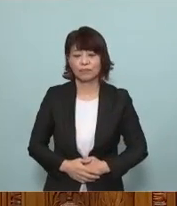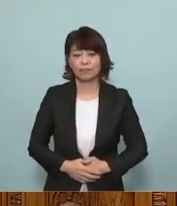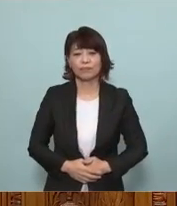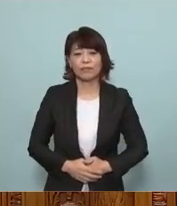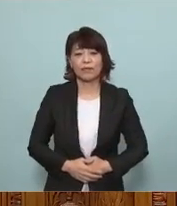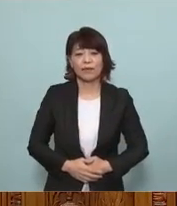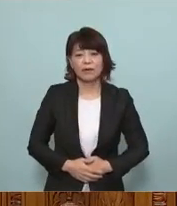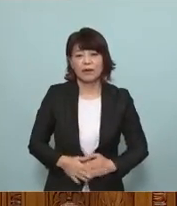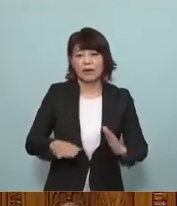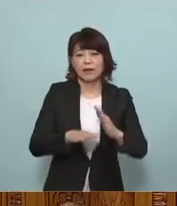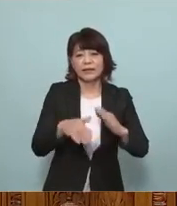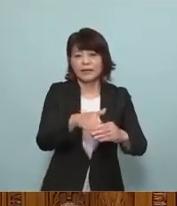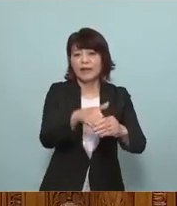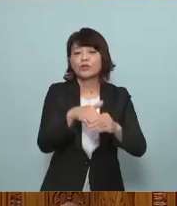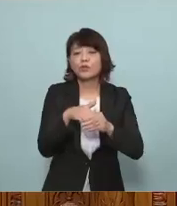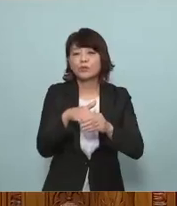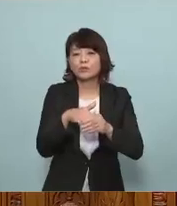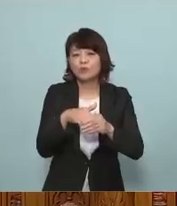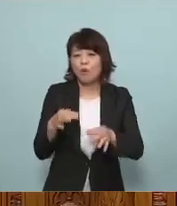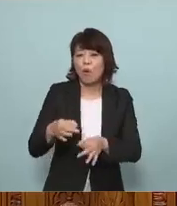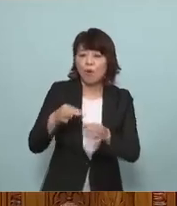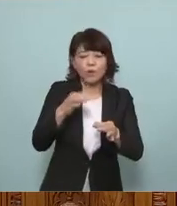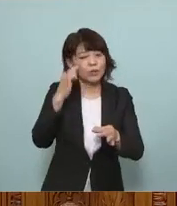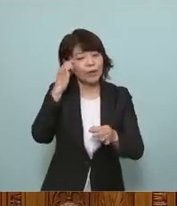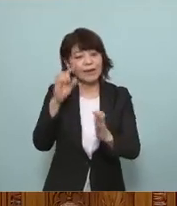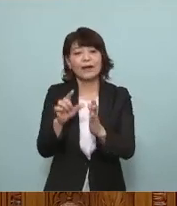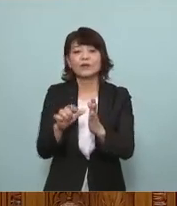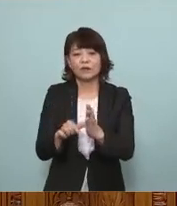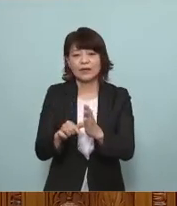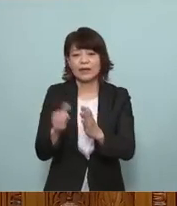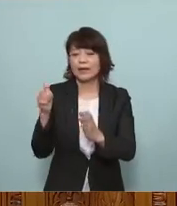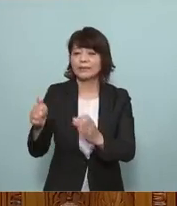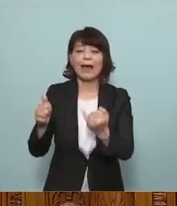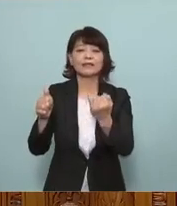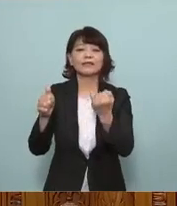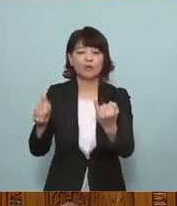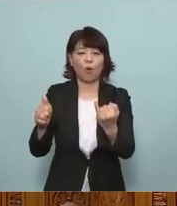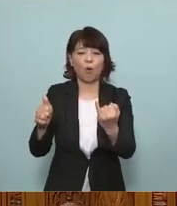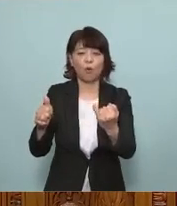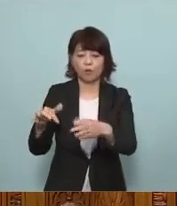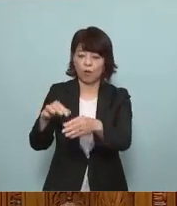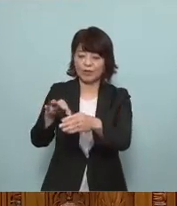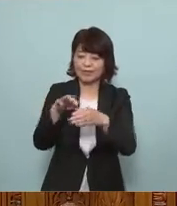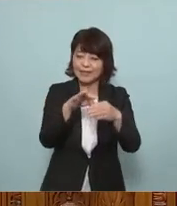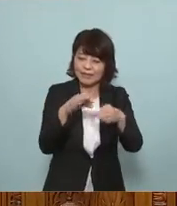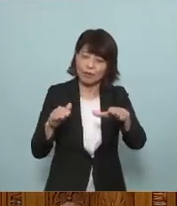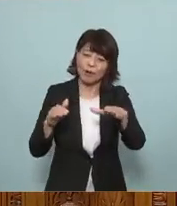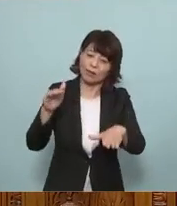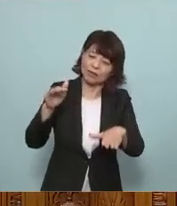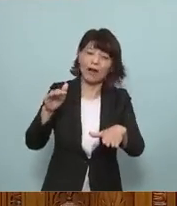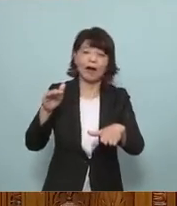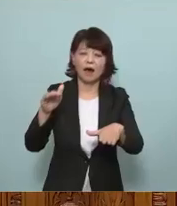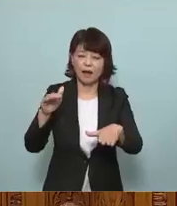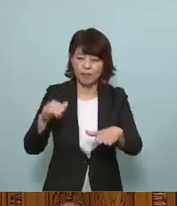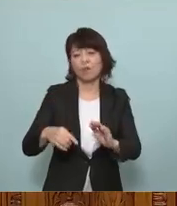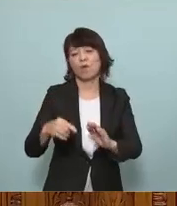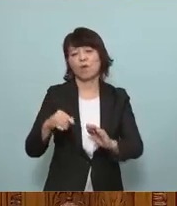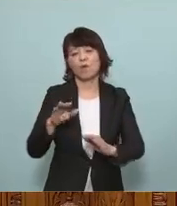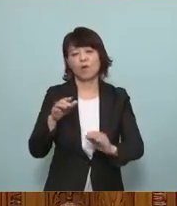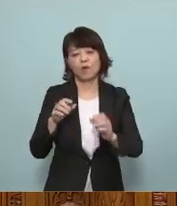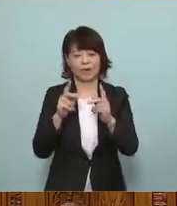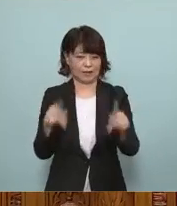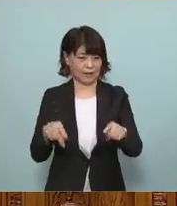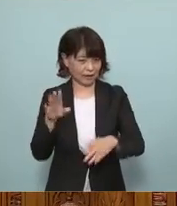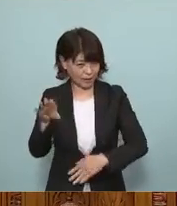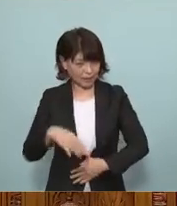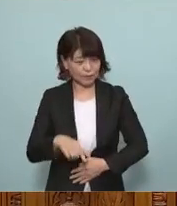世帯所得の向上を考えるとき、男女の賃金格差も大きなテーマです。この問題の